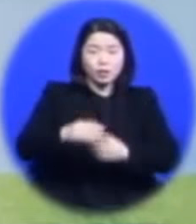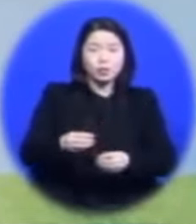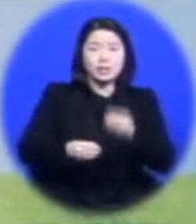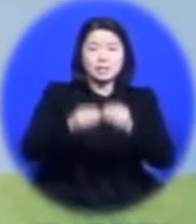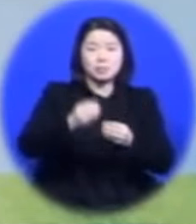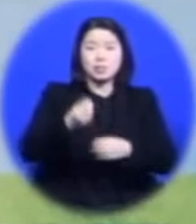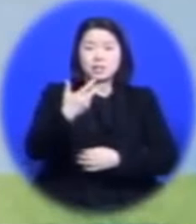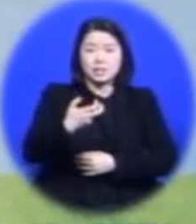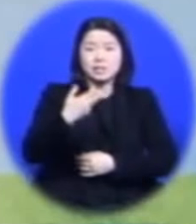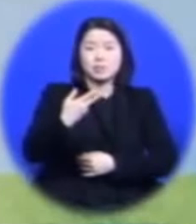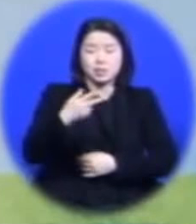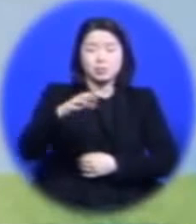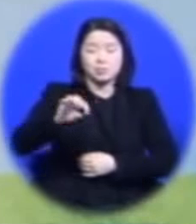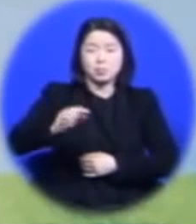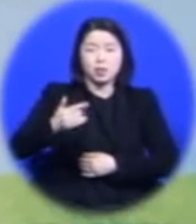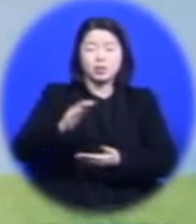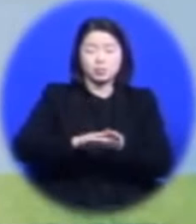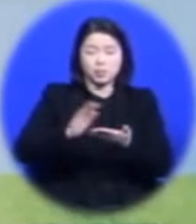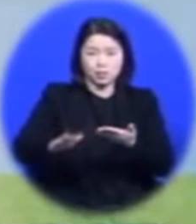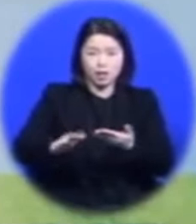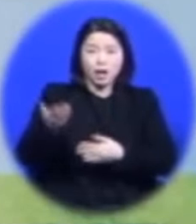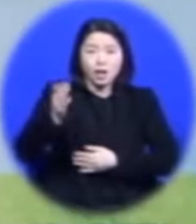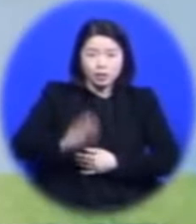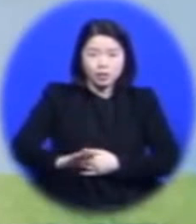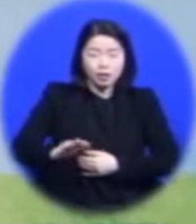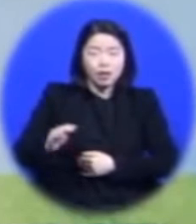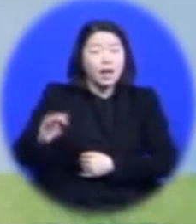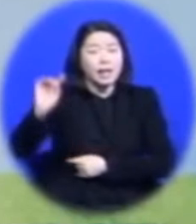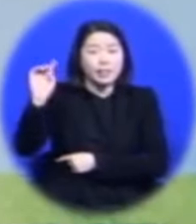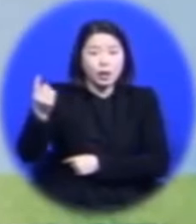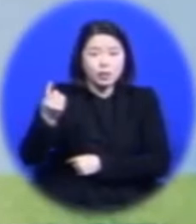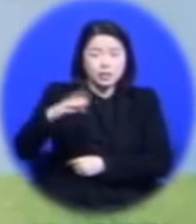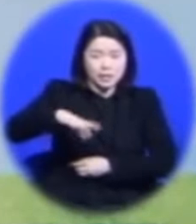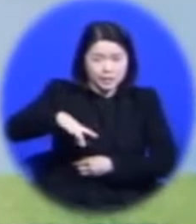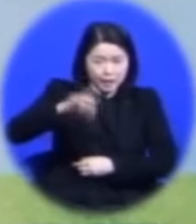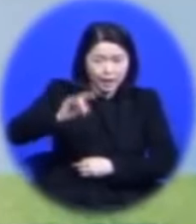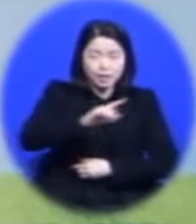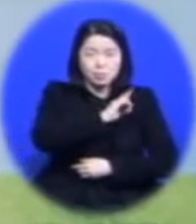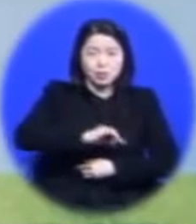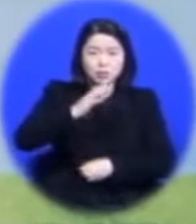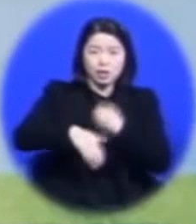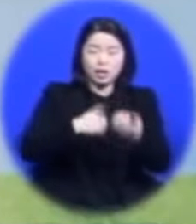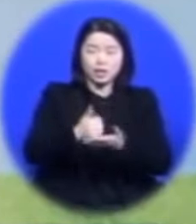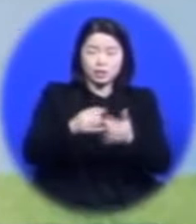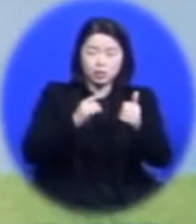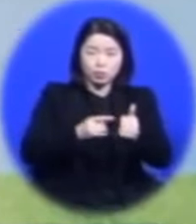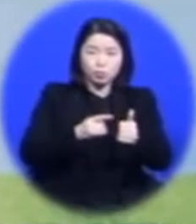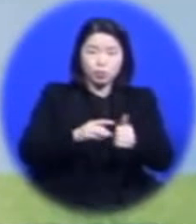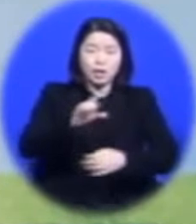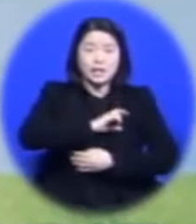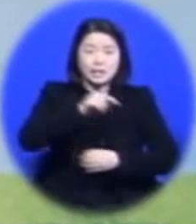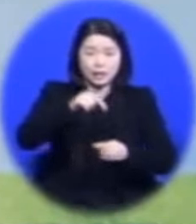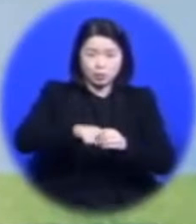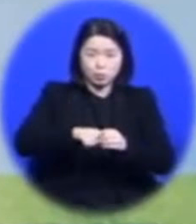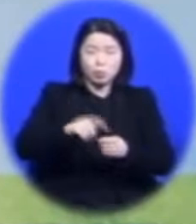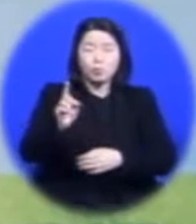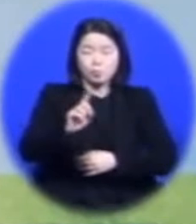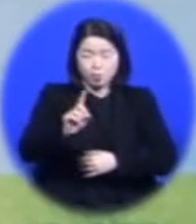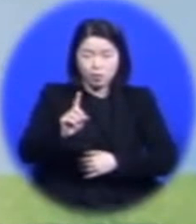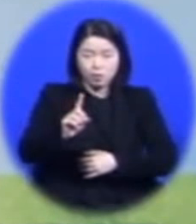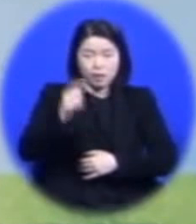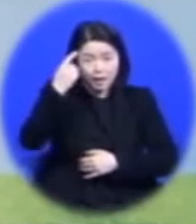근데이 몬을 해서 먼저 하나님께 구한 제목이 기도 제목이